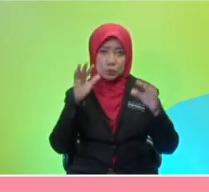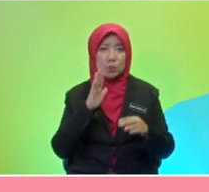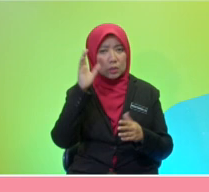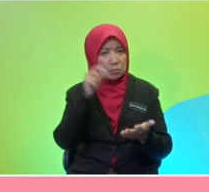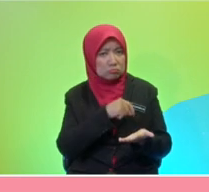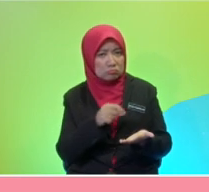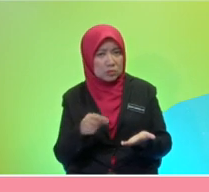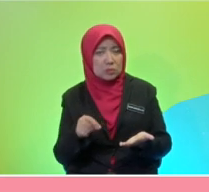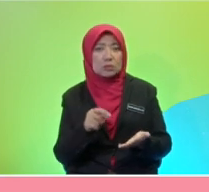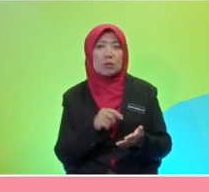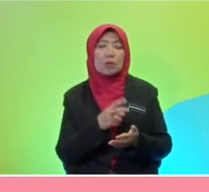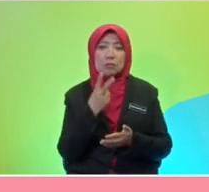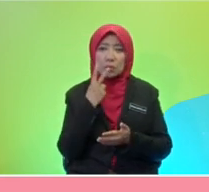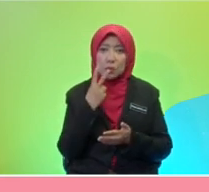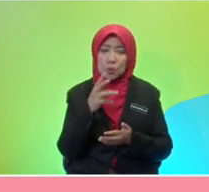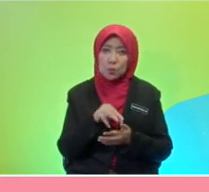kelas melalui